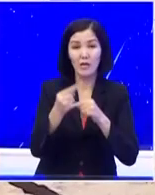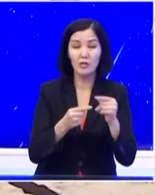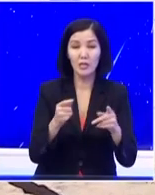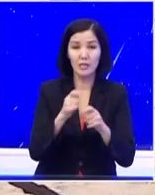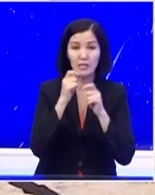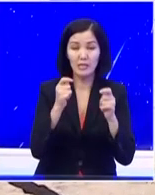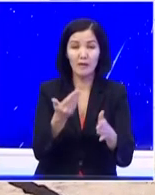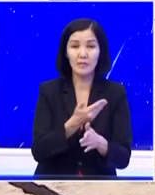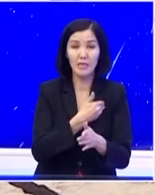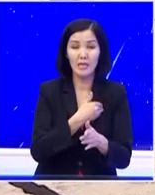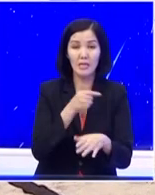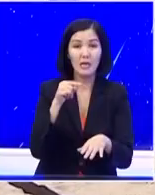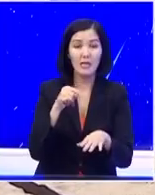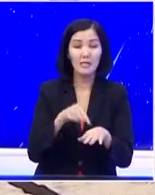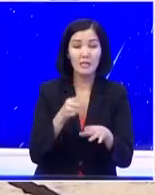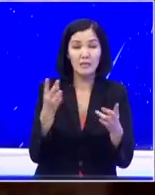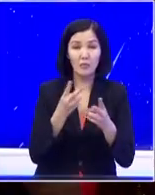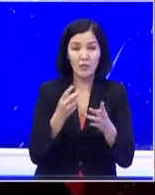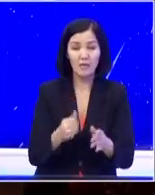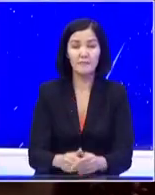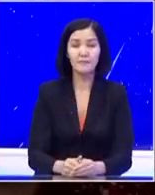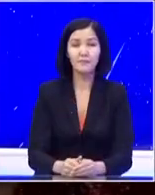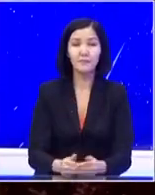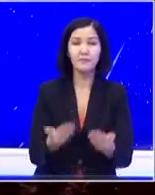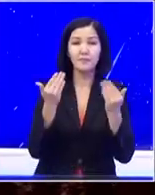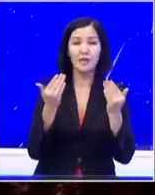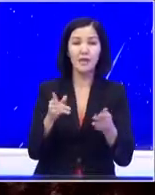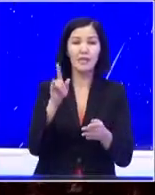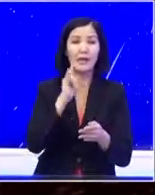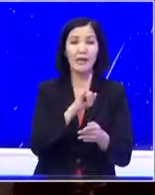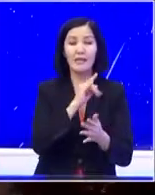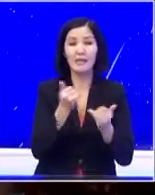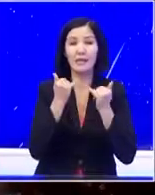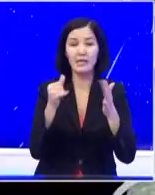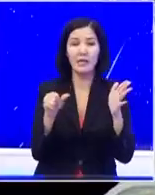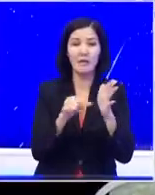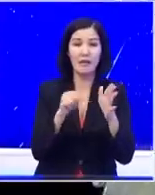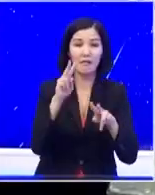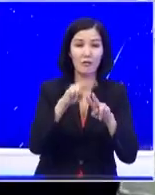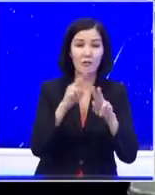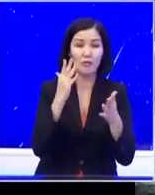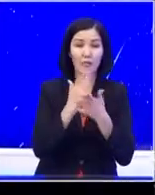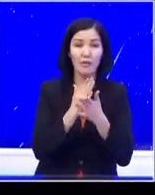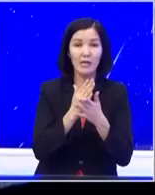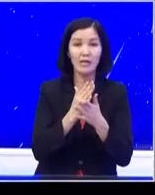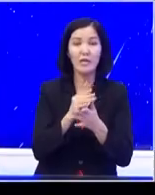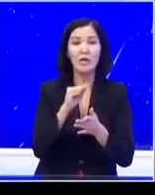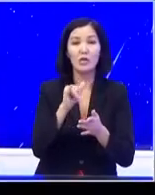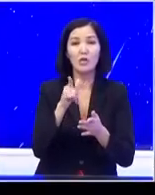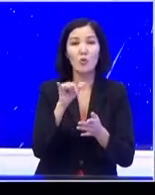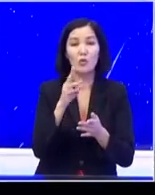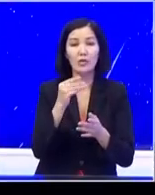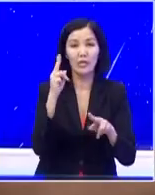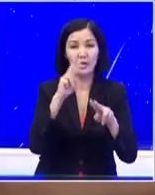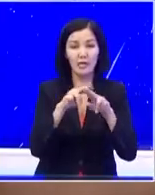келеді. Олар сезінбесе екен дейміз қиындықты. Қазір елімізде әйелдерге арналған 6 түрме бар. Бірі осы Жауғашты